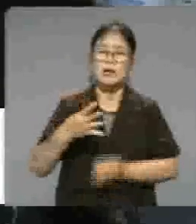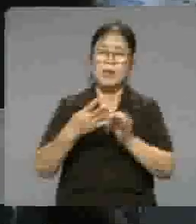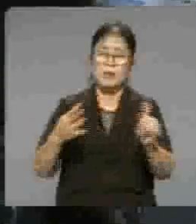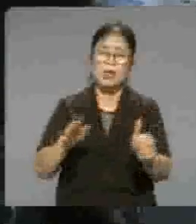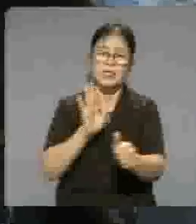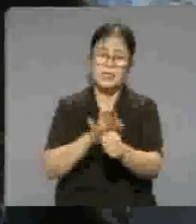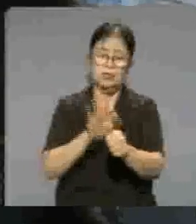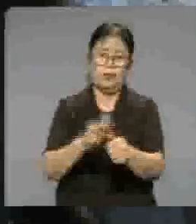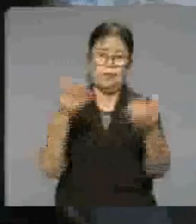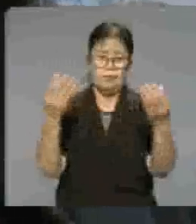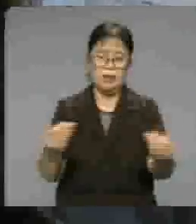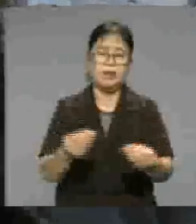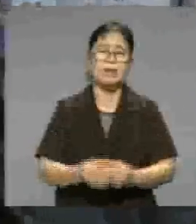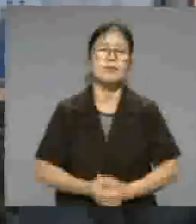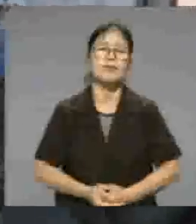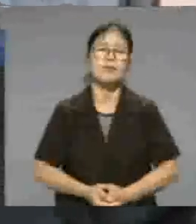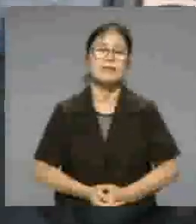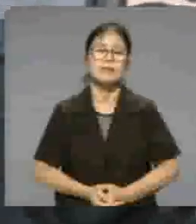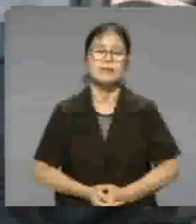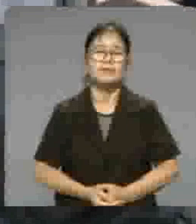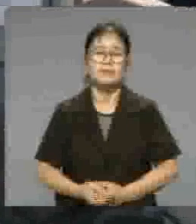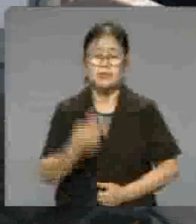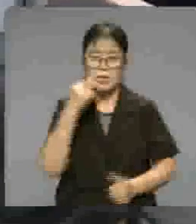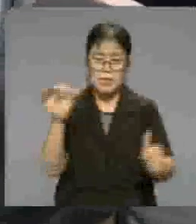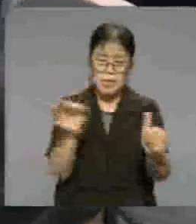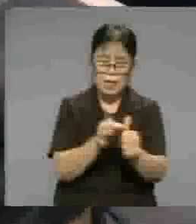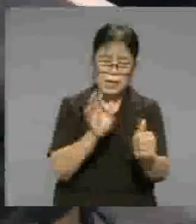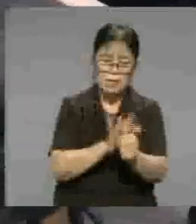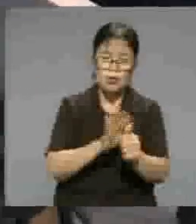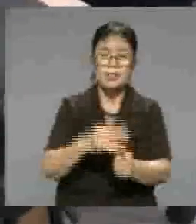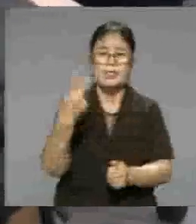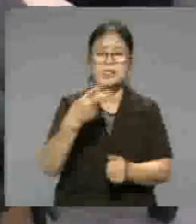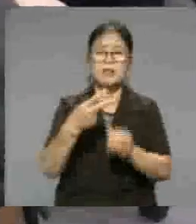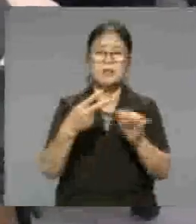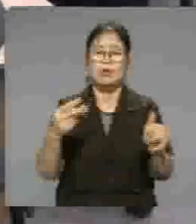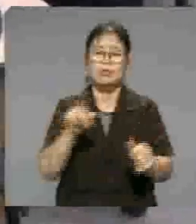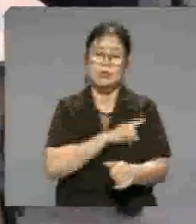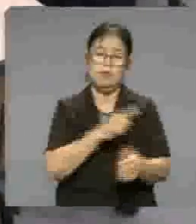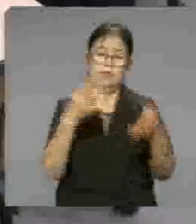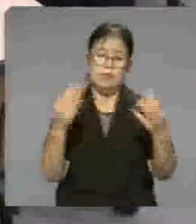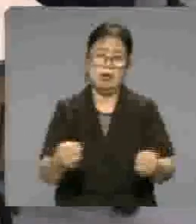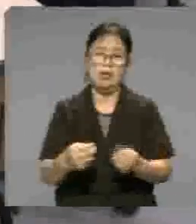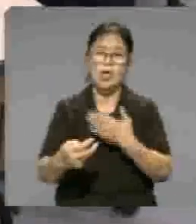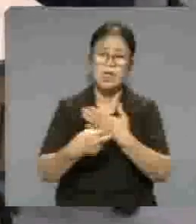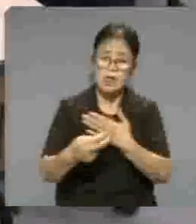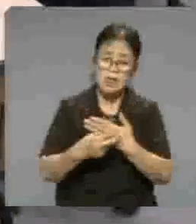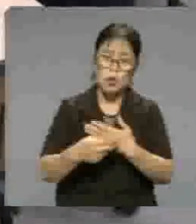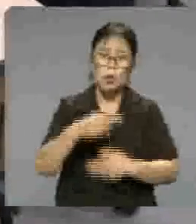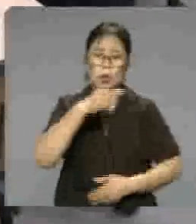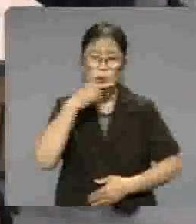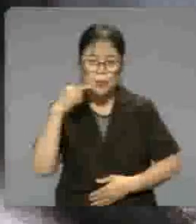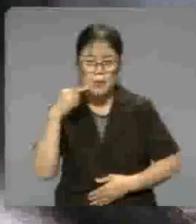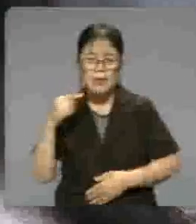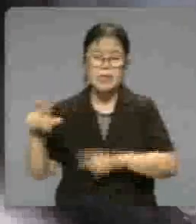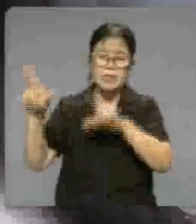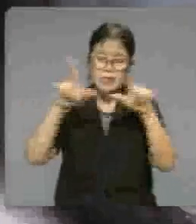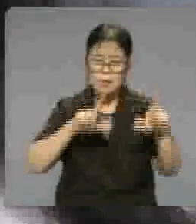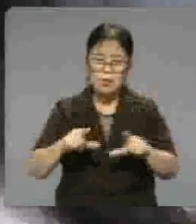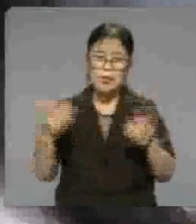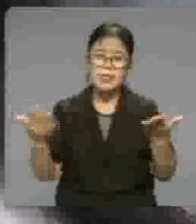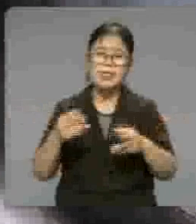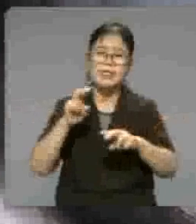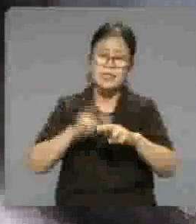지원을 완료했습니다. 생계 지원이 2천 명으로 가장 많았고 의료와 채무, 주거, 일자리